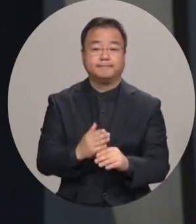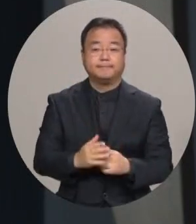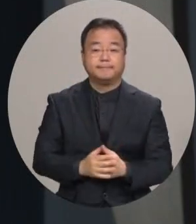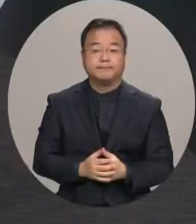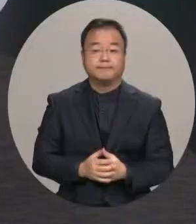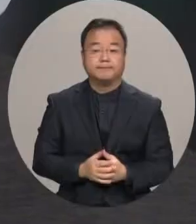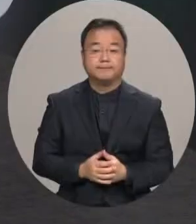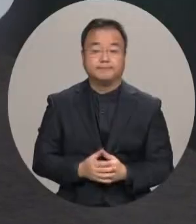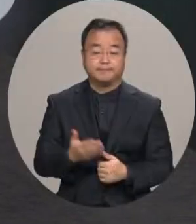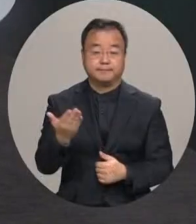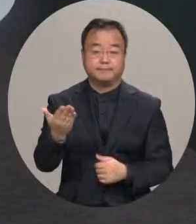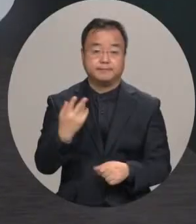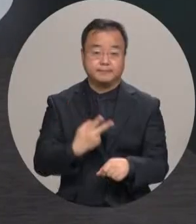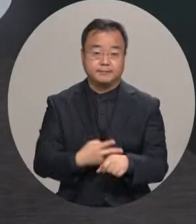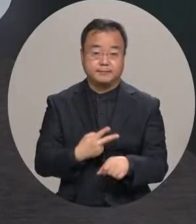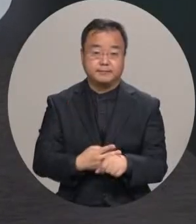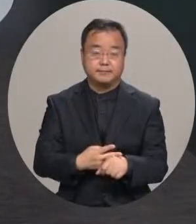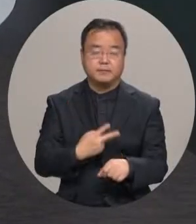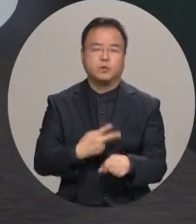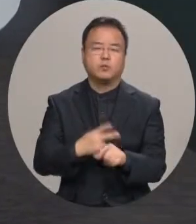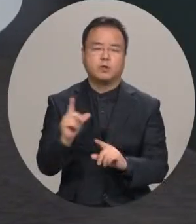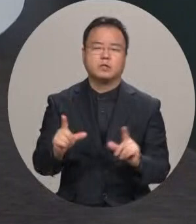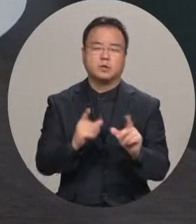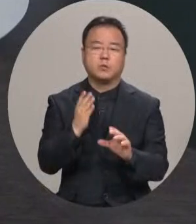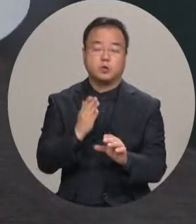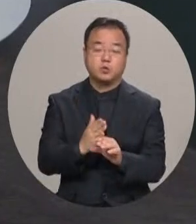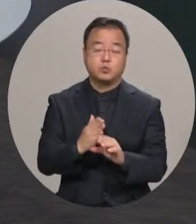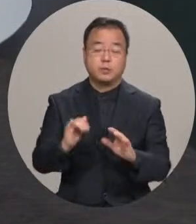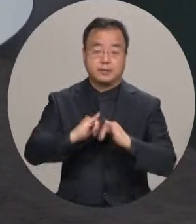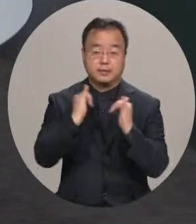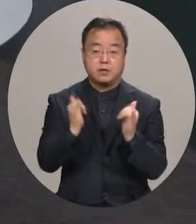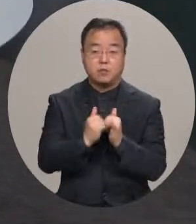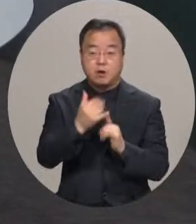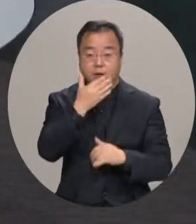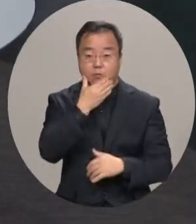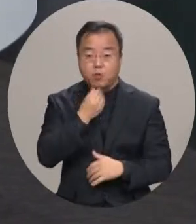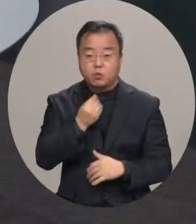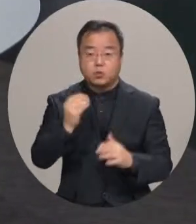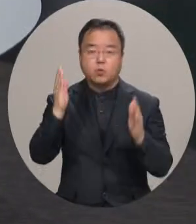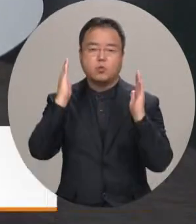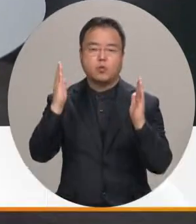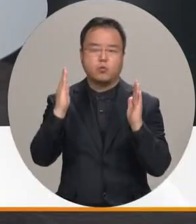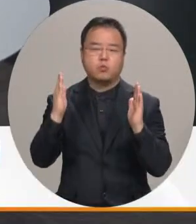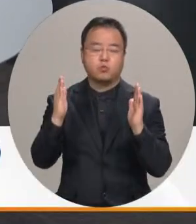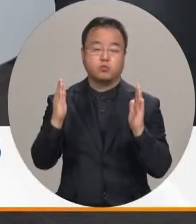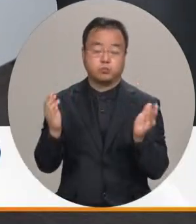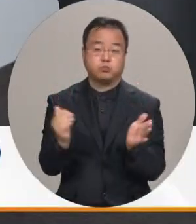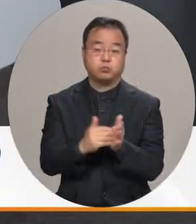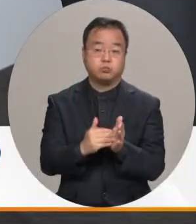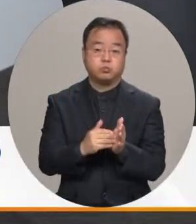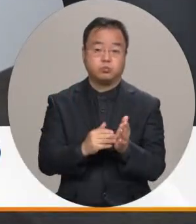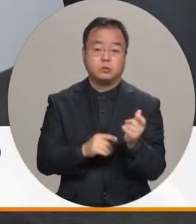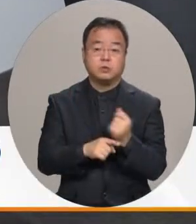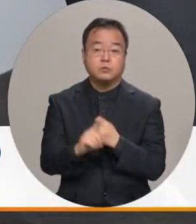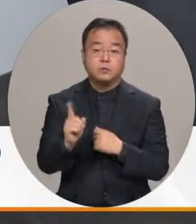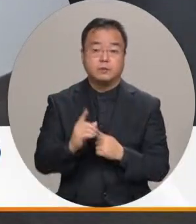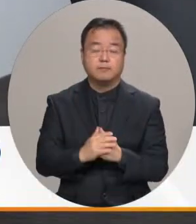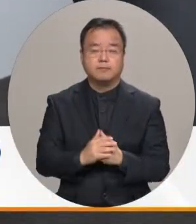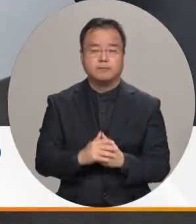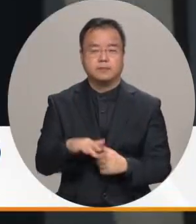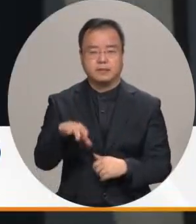네, 선생님께서는 교사 생활 하시면서 사회복지학 공부하셨습니다. 네. 계기가 있으셨을까요? 제가